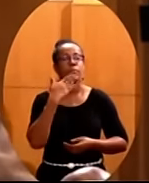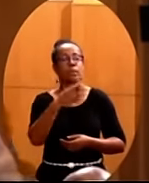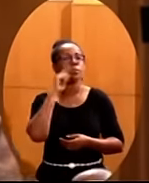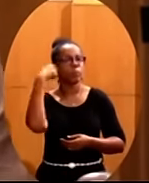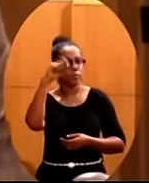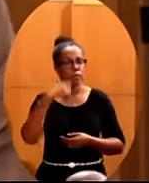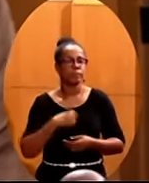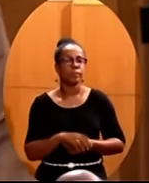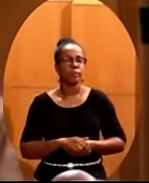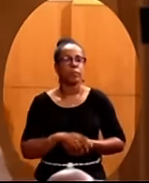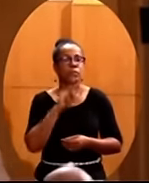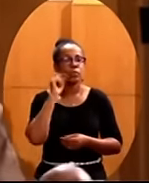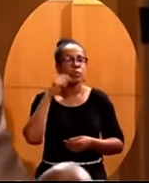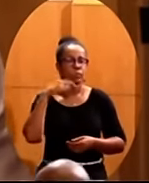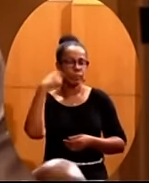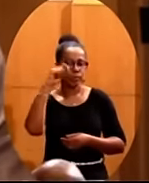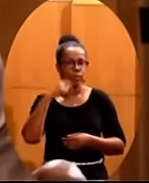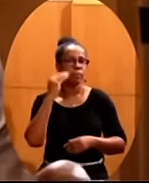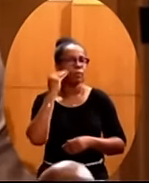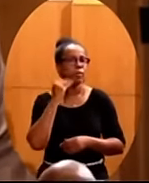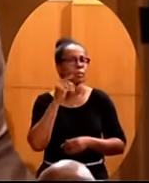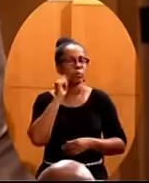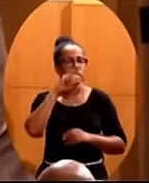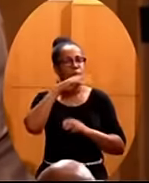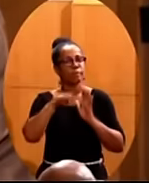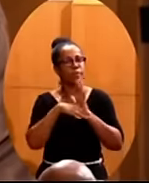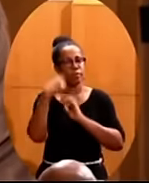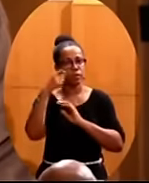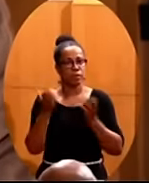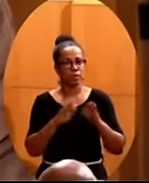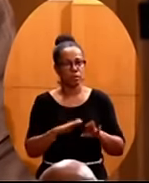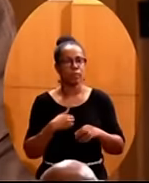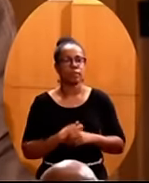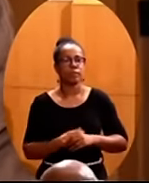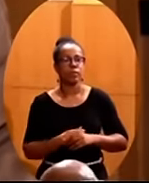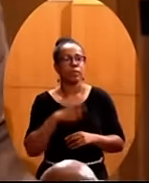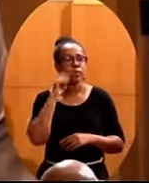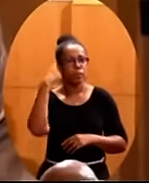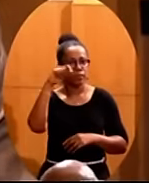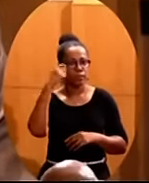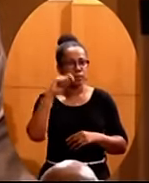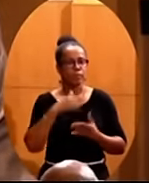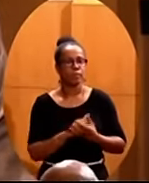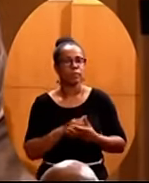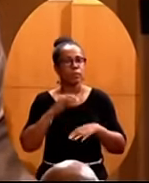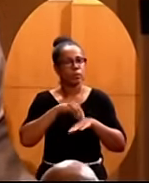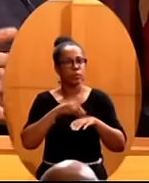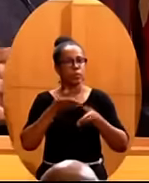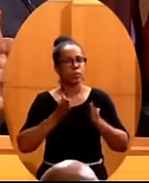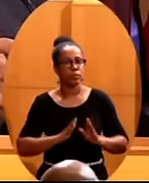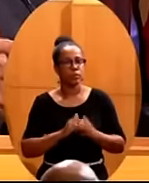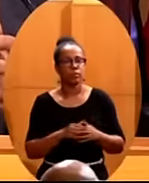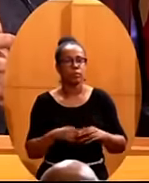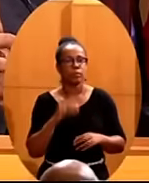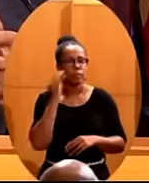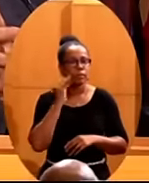le Président Mesdames et Messieurs les vice-présidentes de l'assembléees monsieur le Président du Conseil exécutif